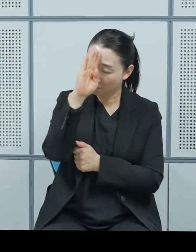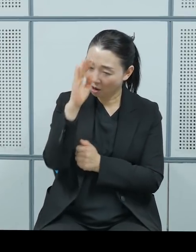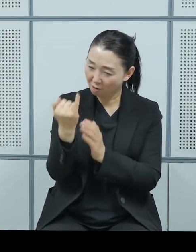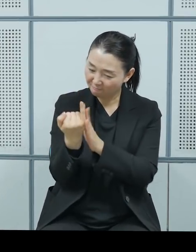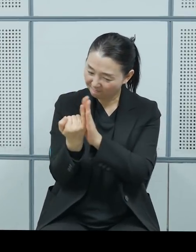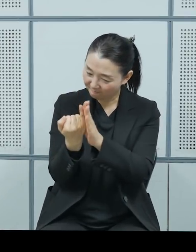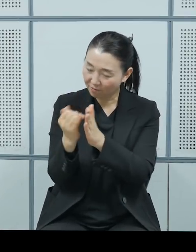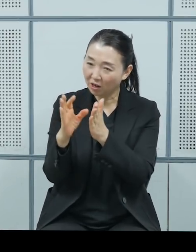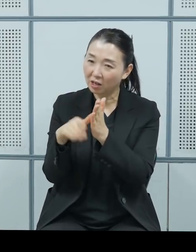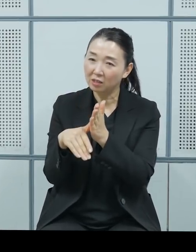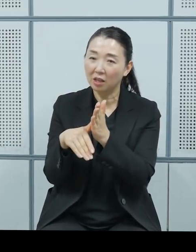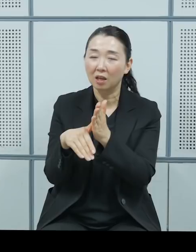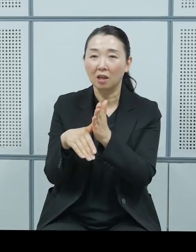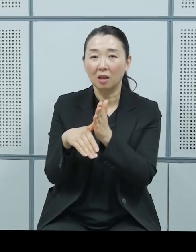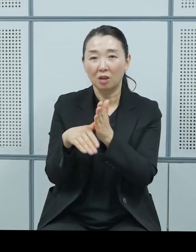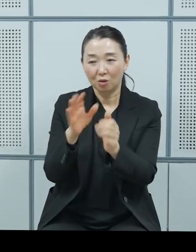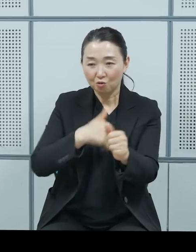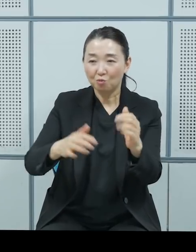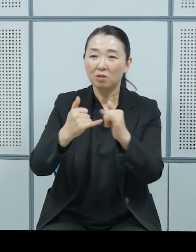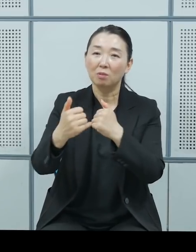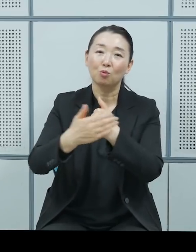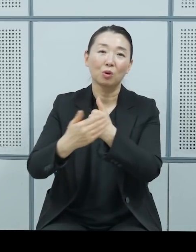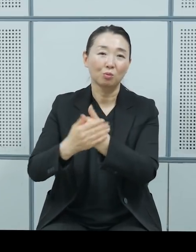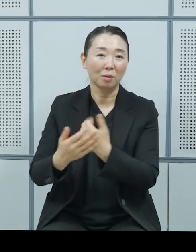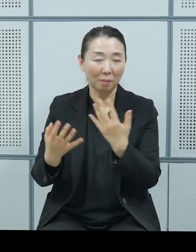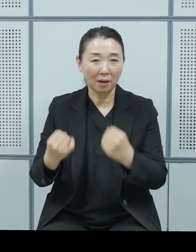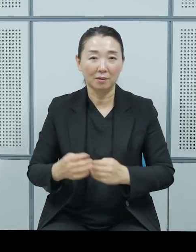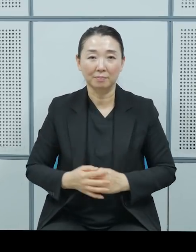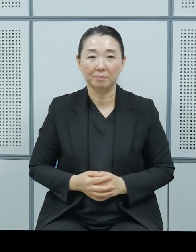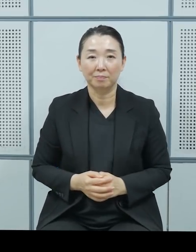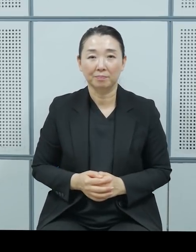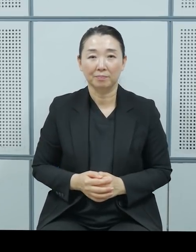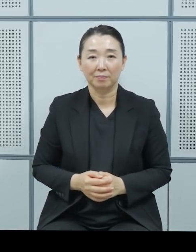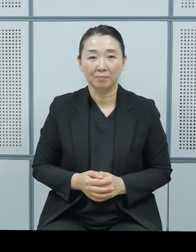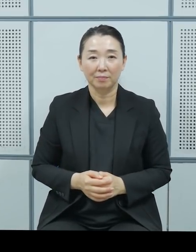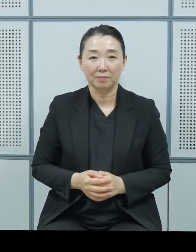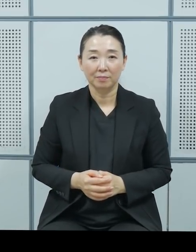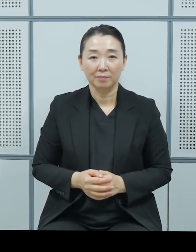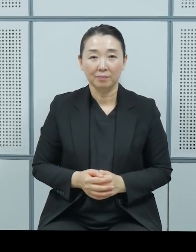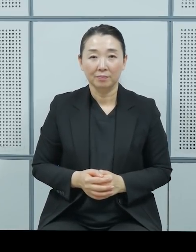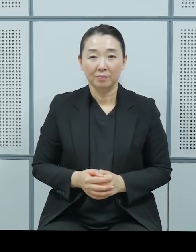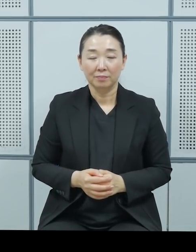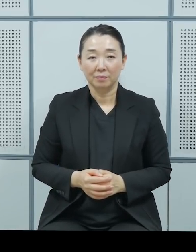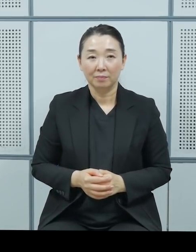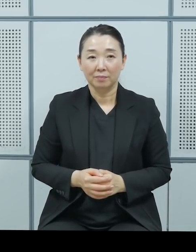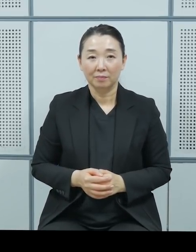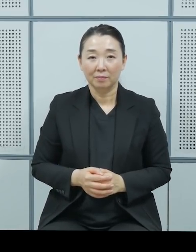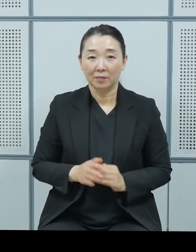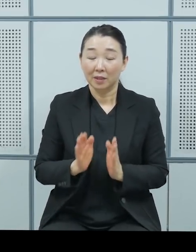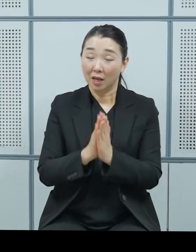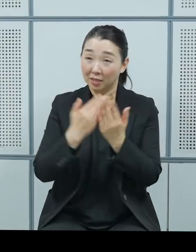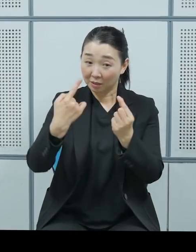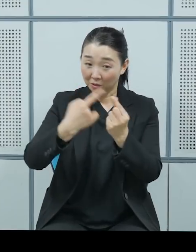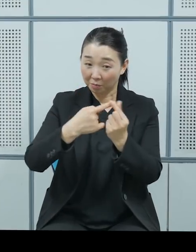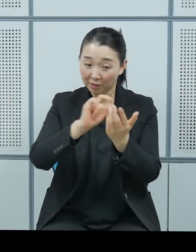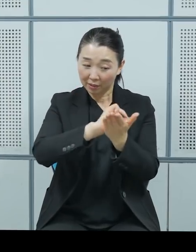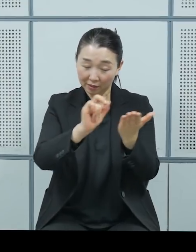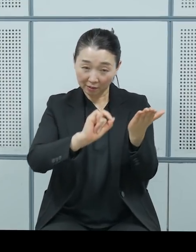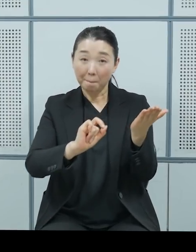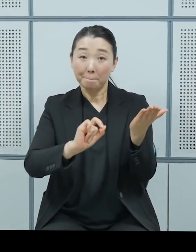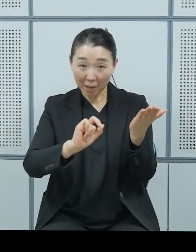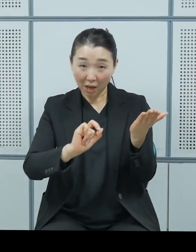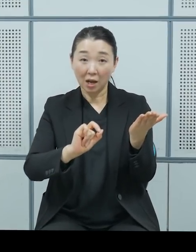통해서 많은 분들이 도와주셨어요. 네네. 그래서 어느 날 제가 이제 그 첫 번째 책을 쓰고 난 뒤에